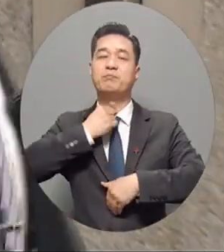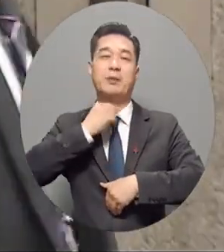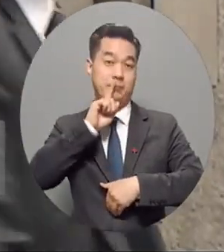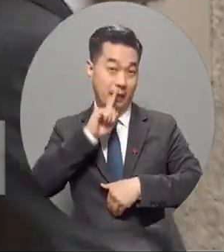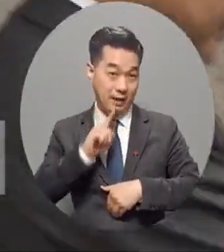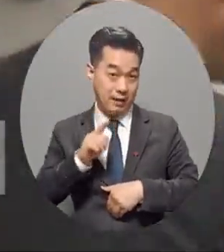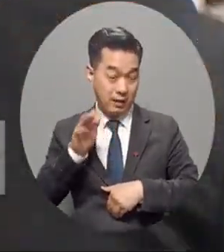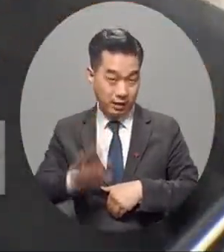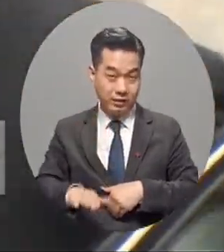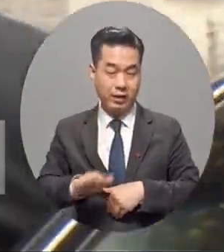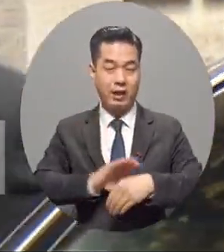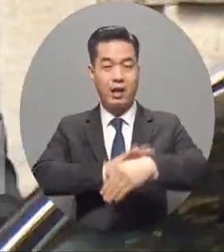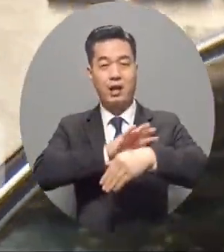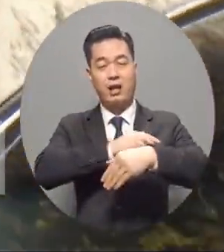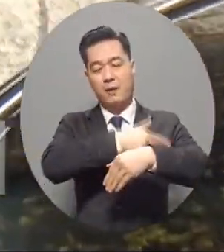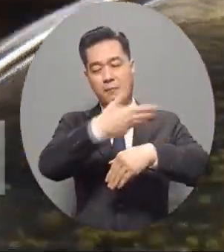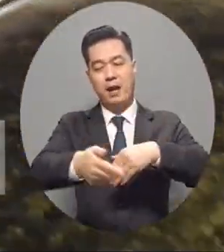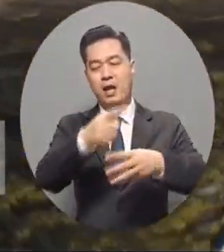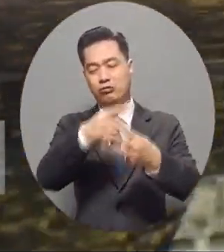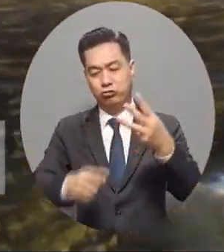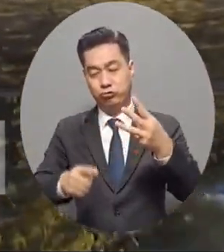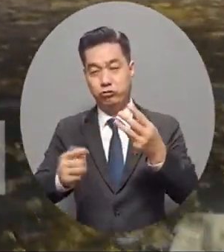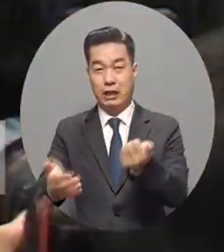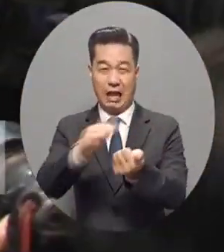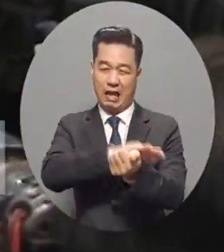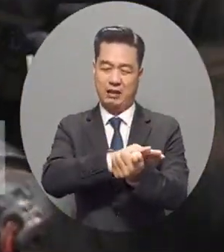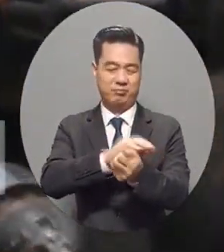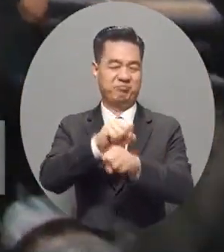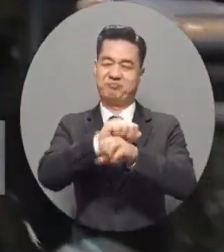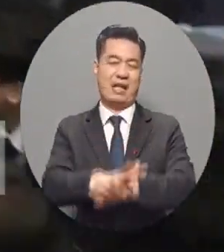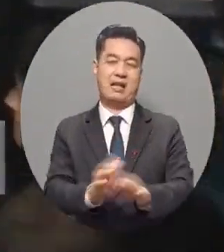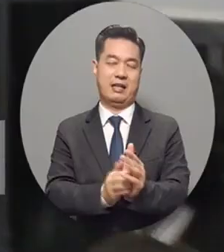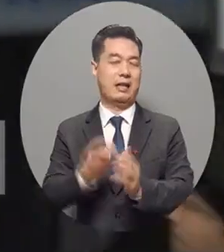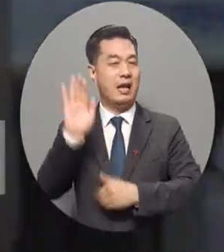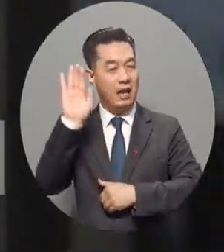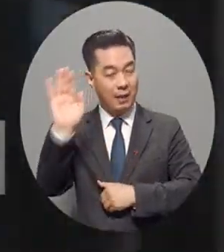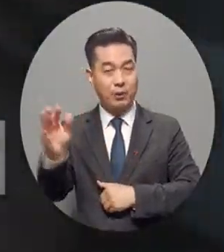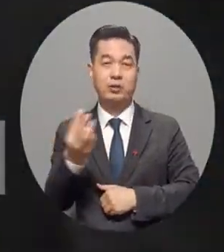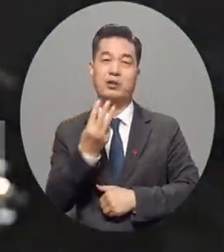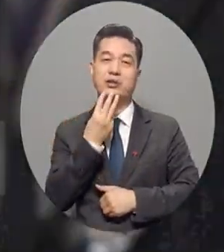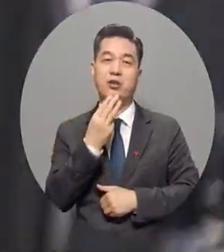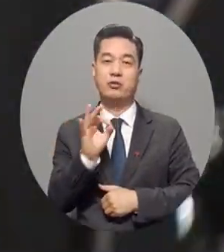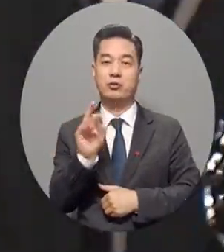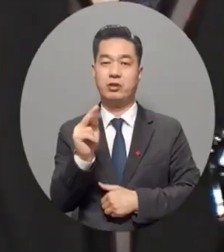하지만 파주 안장이 무산되면서 앞으로도 전 씨의 유해는 서울 연희동